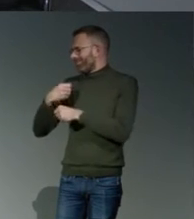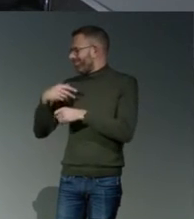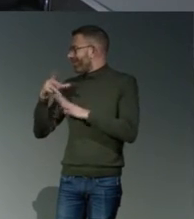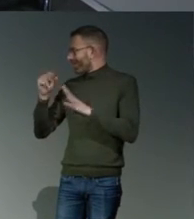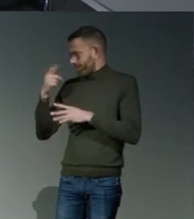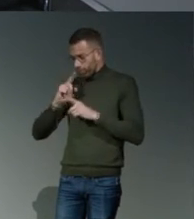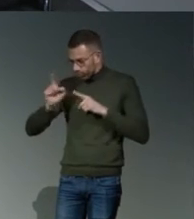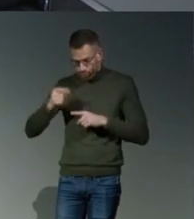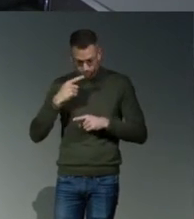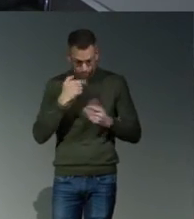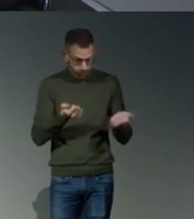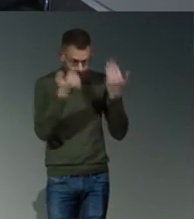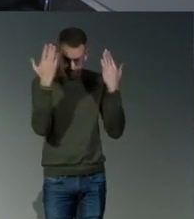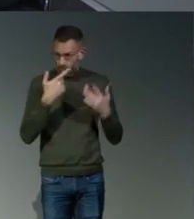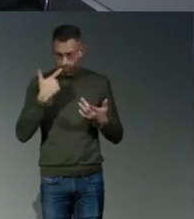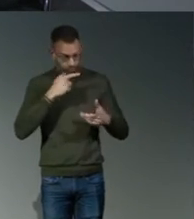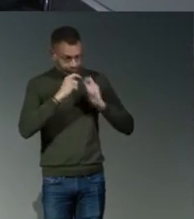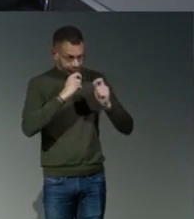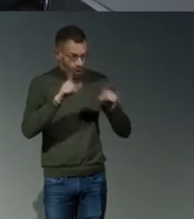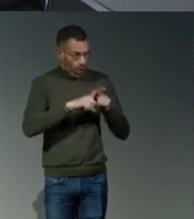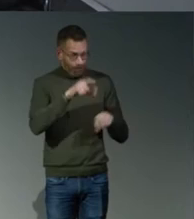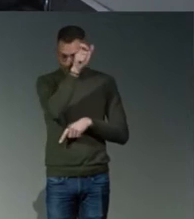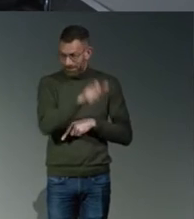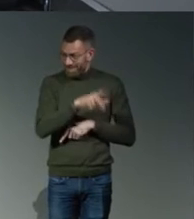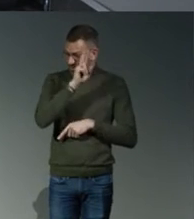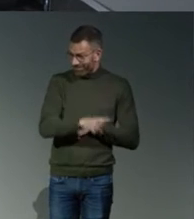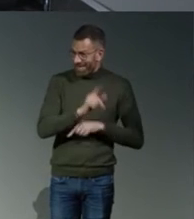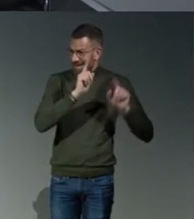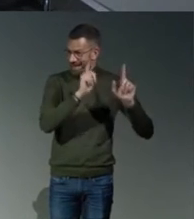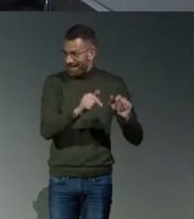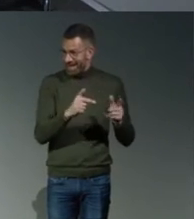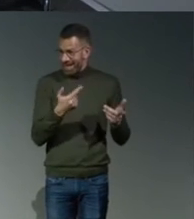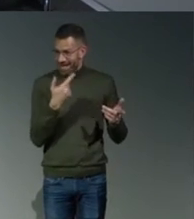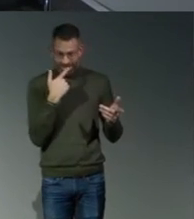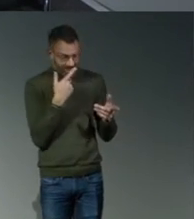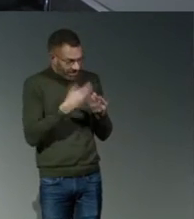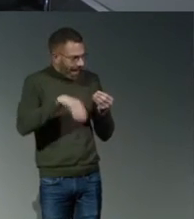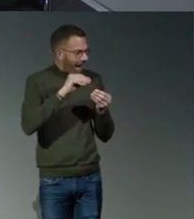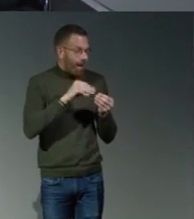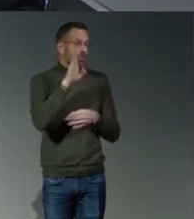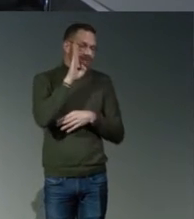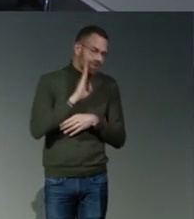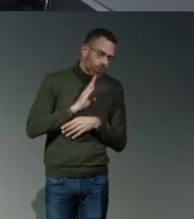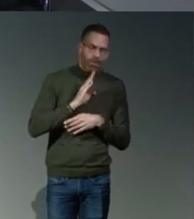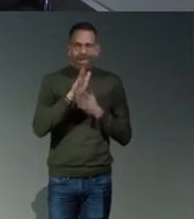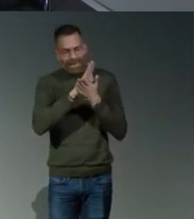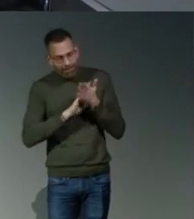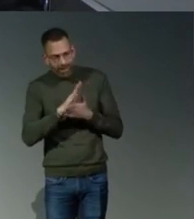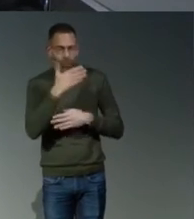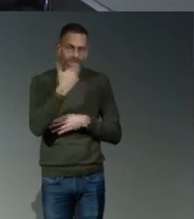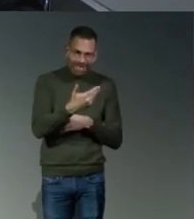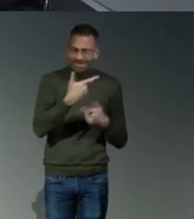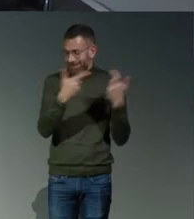continue à lui parler comme si c'était une personne, en fait. C'est-à-dire que j'y mets des formules de politesse... Pour